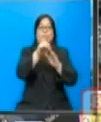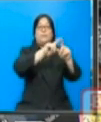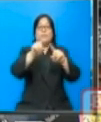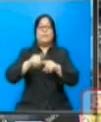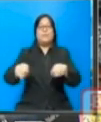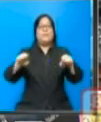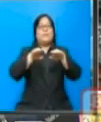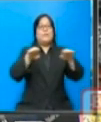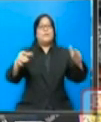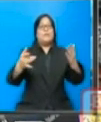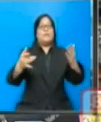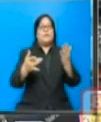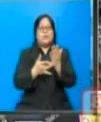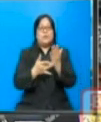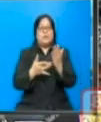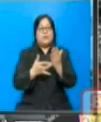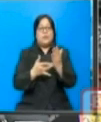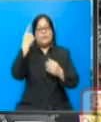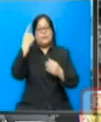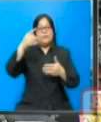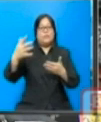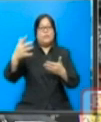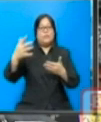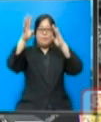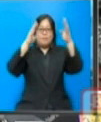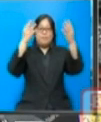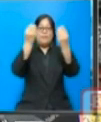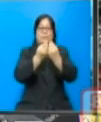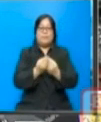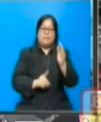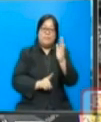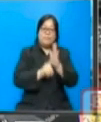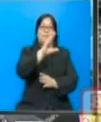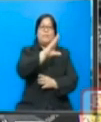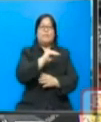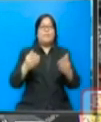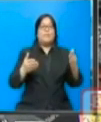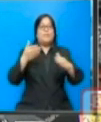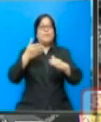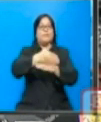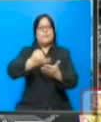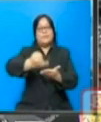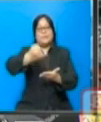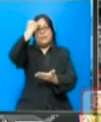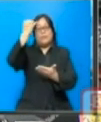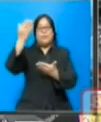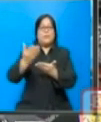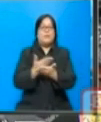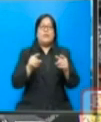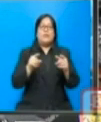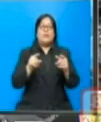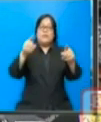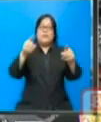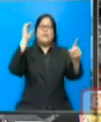77660033.com teknologi bagi menghasilkan ciptaan bernilai tinggi dan merintis ilmu Bahru selaras dengan